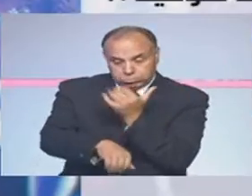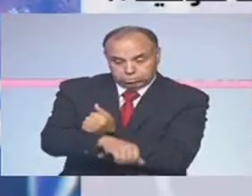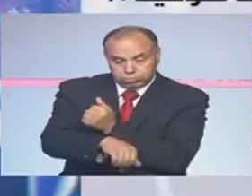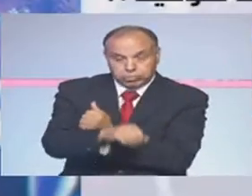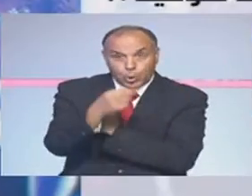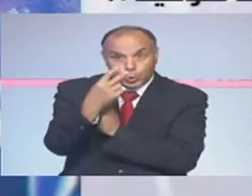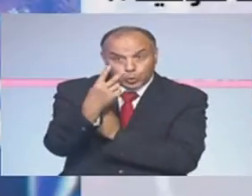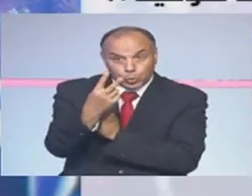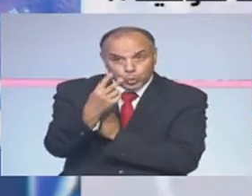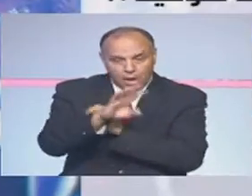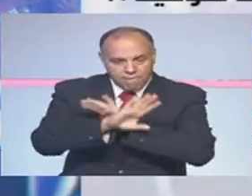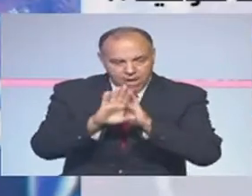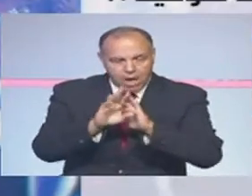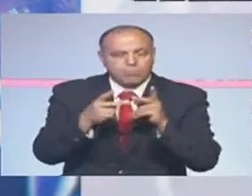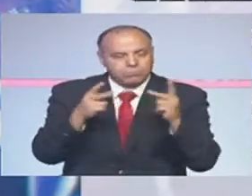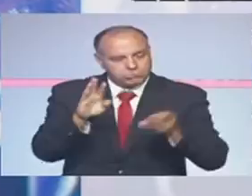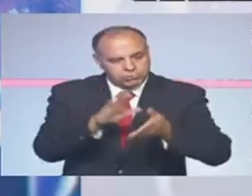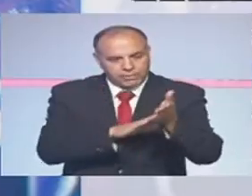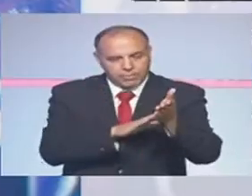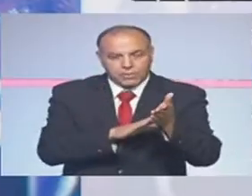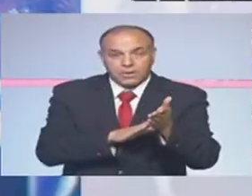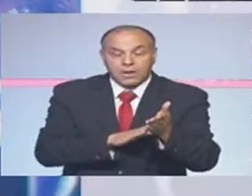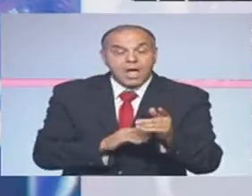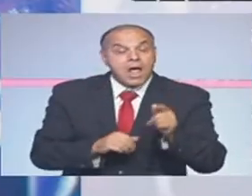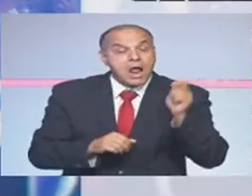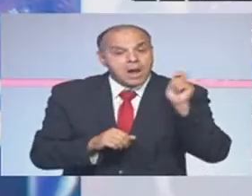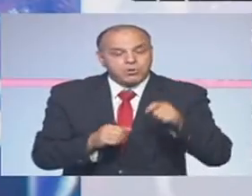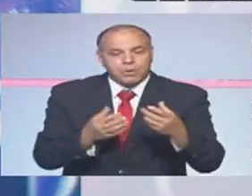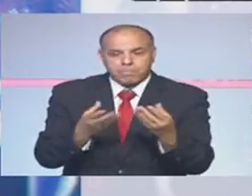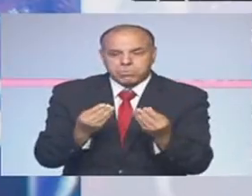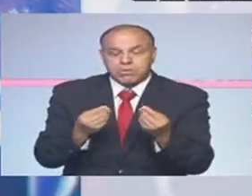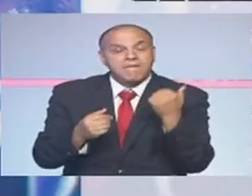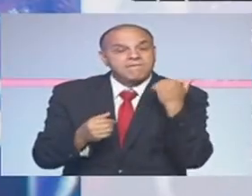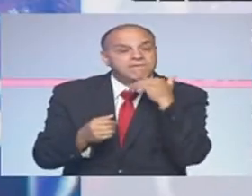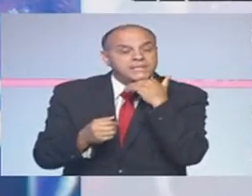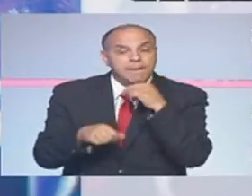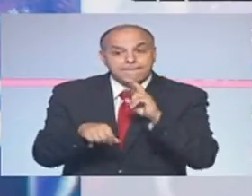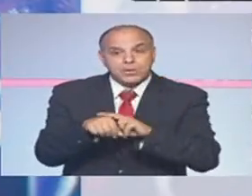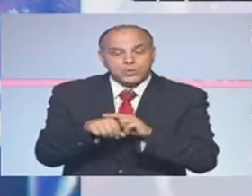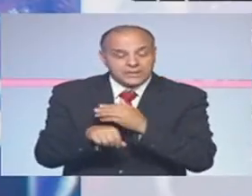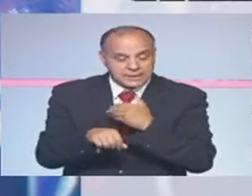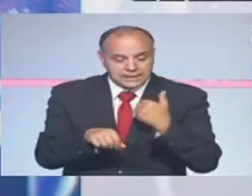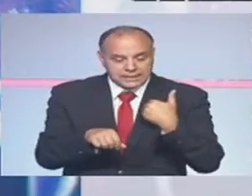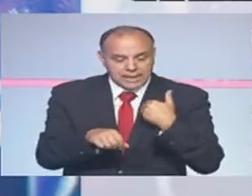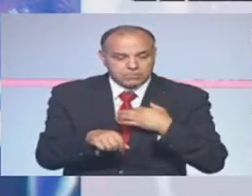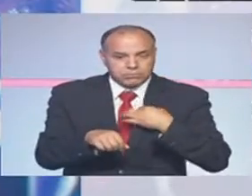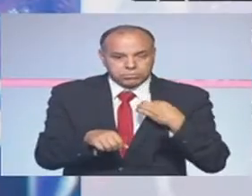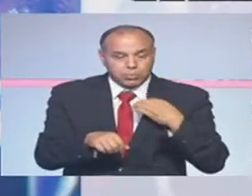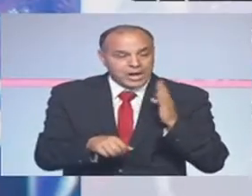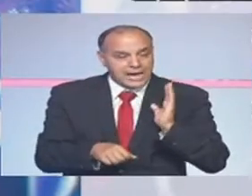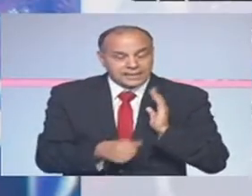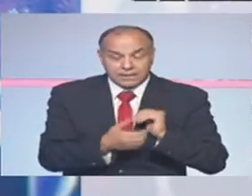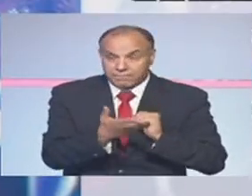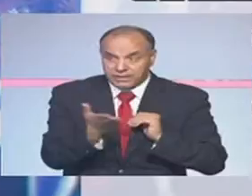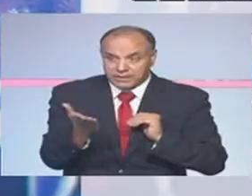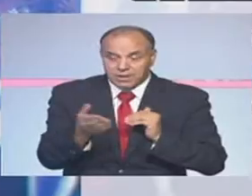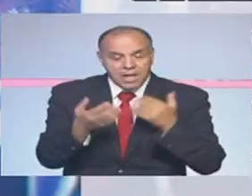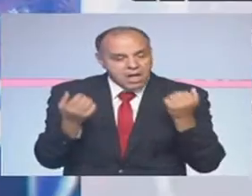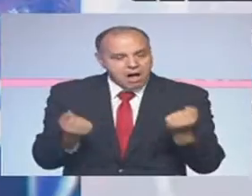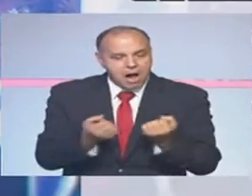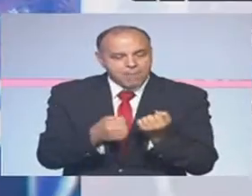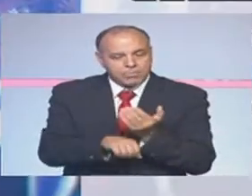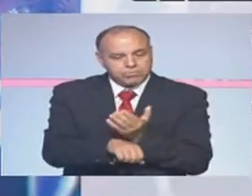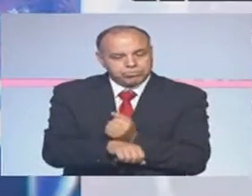لعمليه التلقيح ضروره تكثيف وتسريع السلطات الصحيه المدنيه والعسكريه حمله